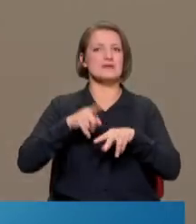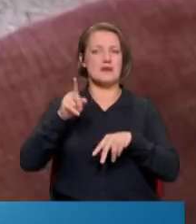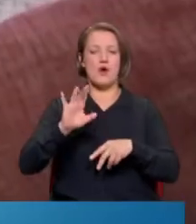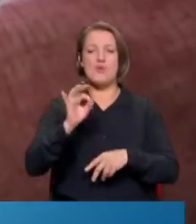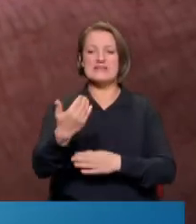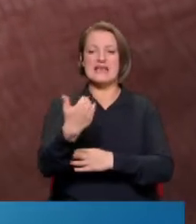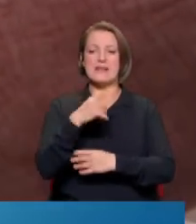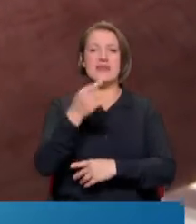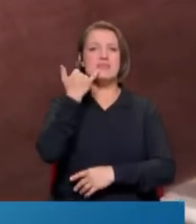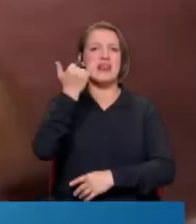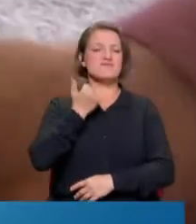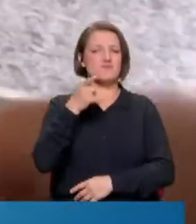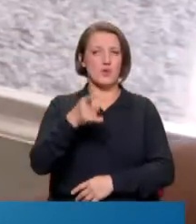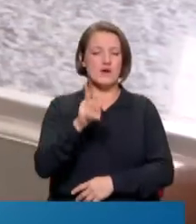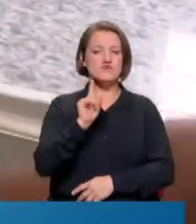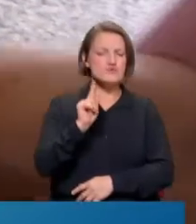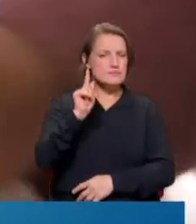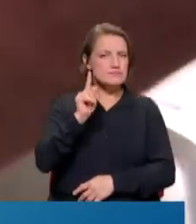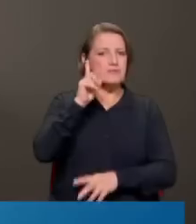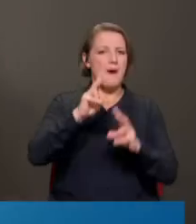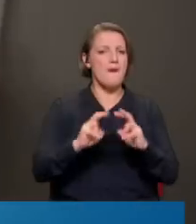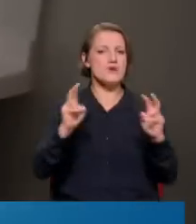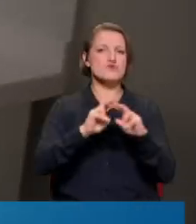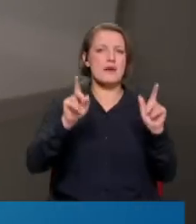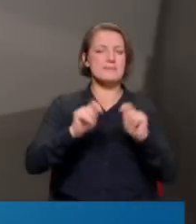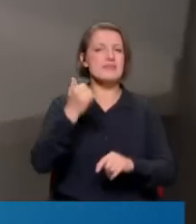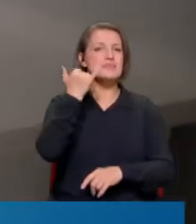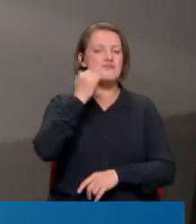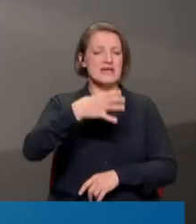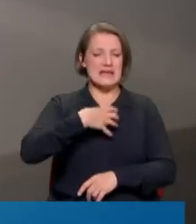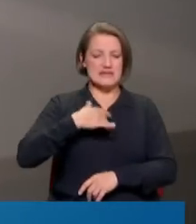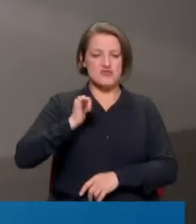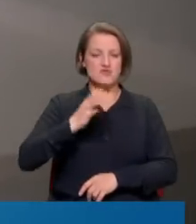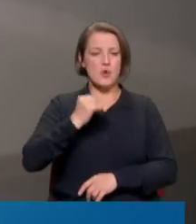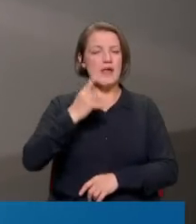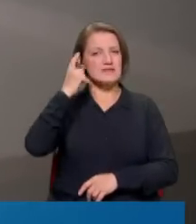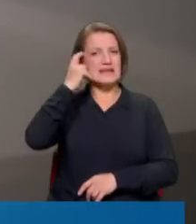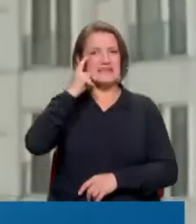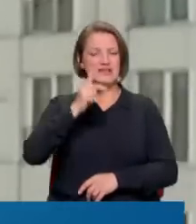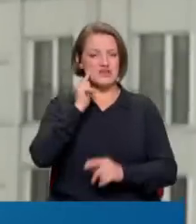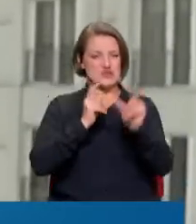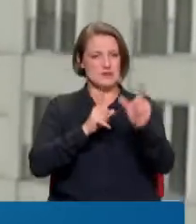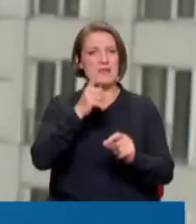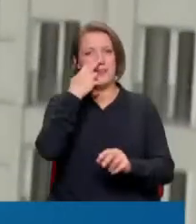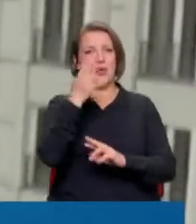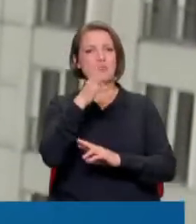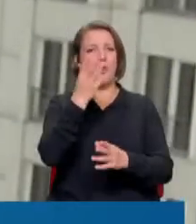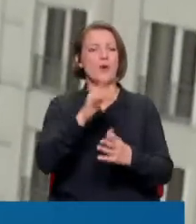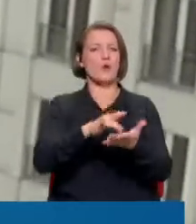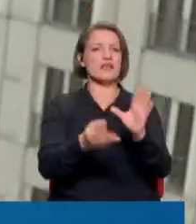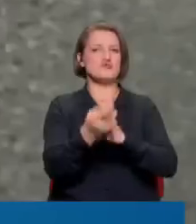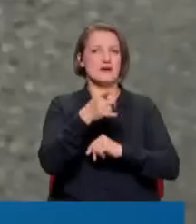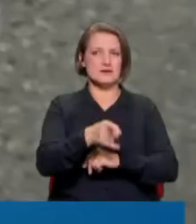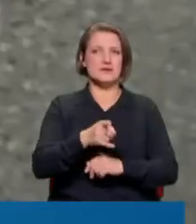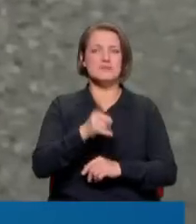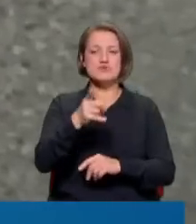ofisine gelen bir telefon üzerine şüpheye kapılıp araştırma yaptı telefonda kendisini Savcı olarak tanıtan kişinin bir dolandırıcı olduğunu ortaya